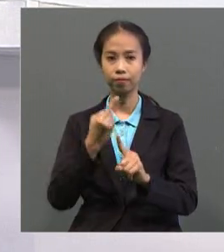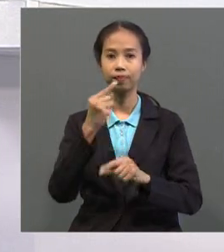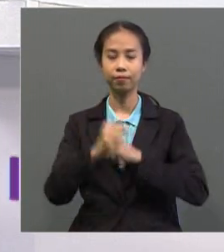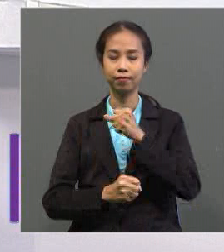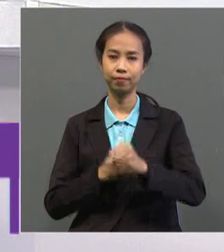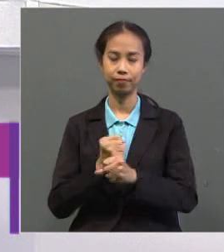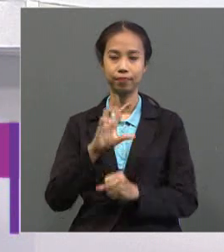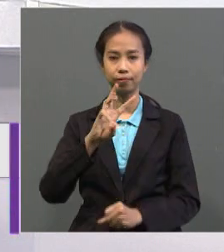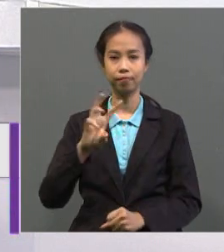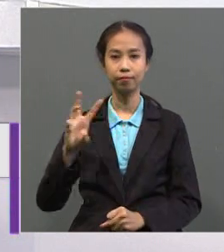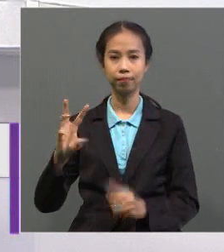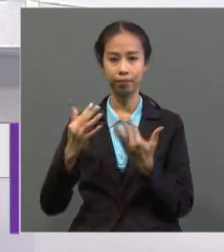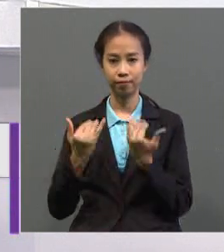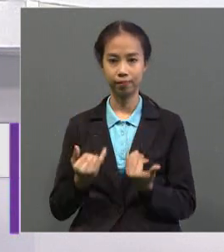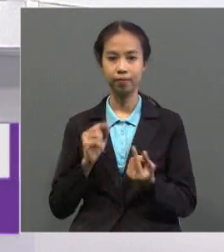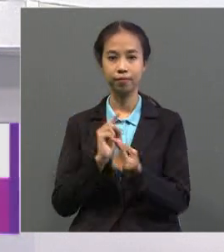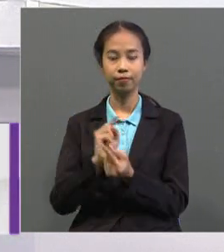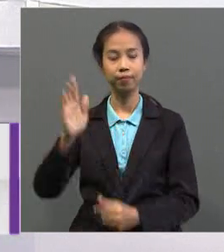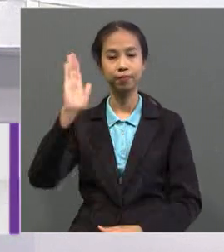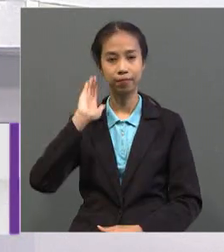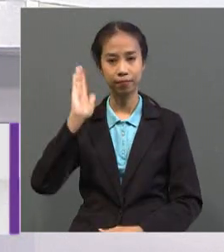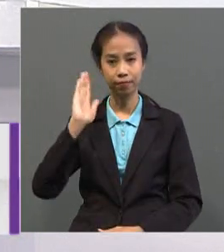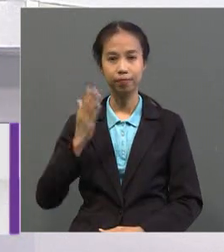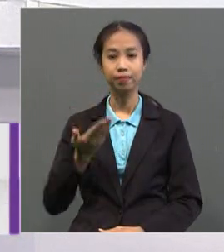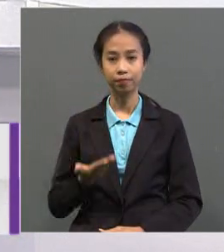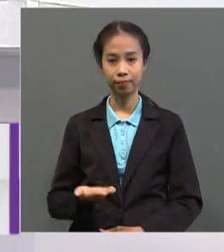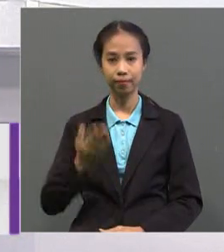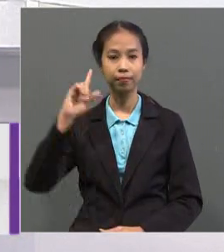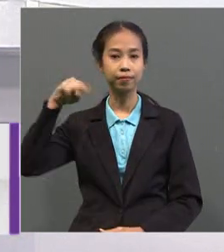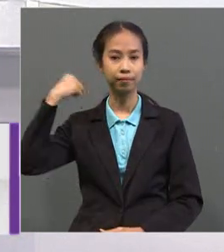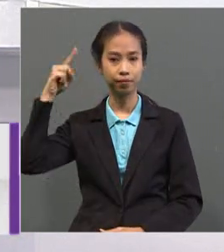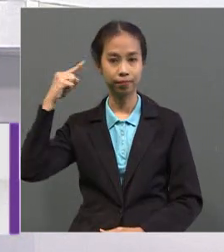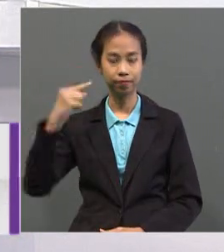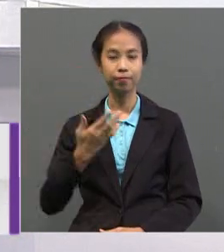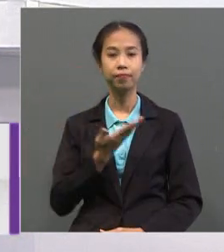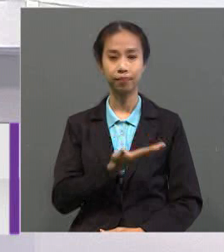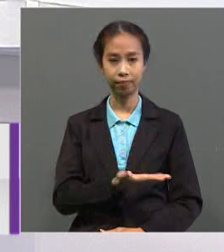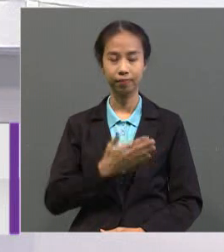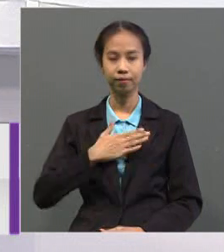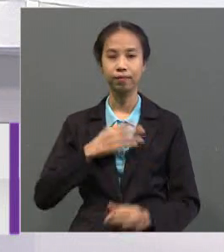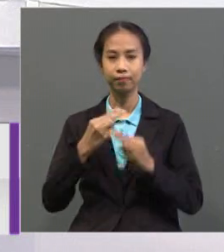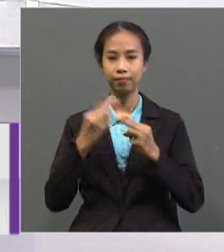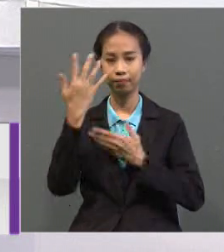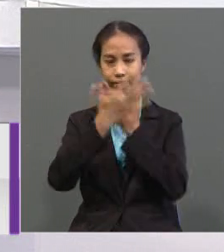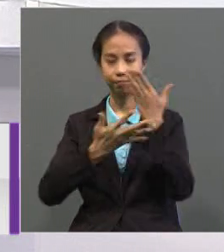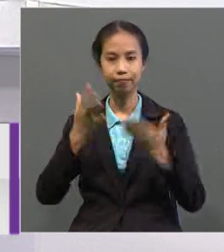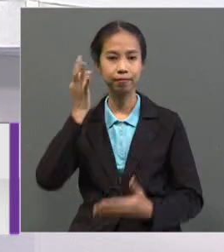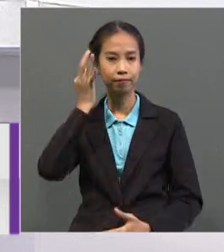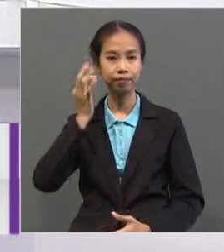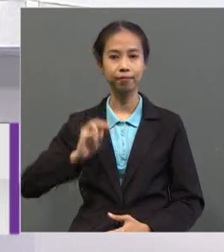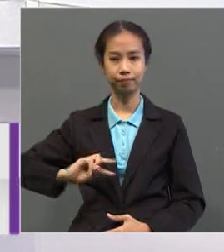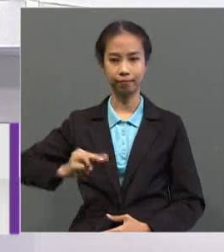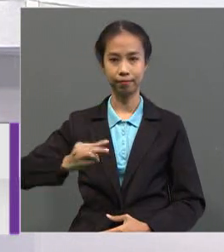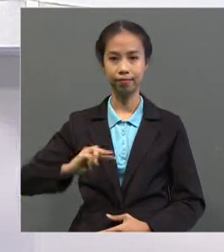2566ค่ะอยู่กับคุณวีระศักดิ์ขอบเขตดิฉันปัทมาภรณ์หาญชัยส่วนล่างภาษามือวันนี้พบกับอาจารย์